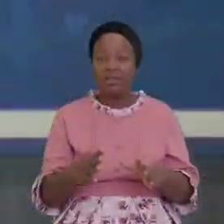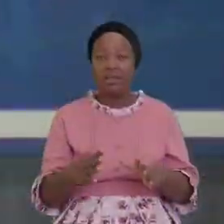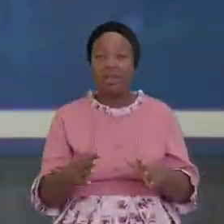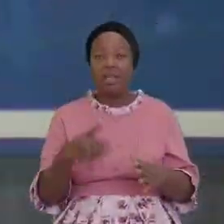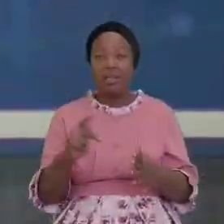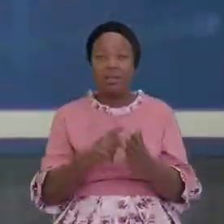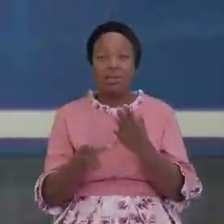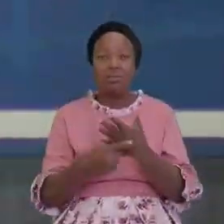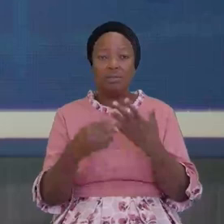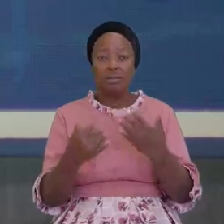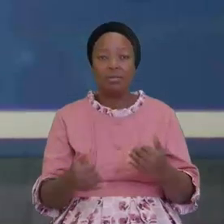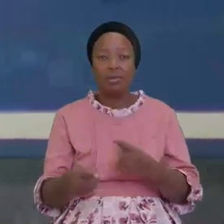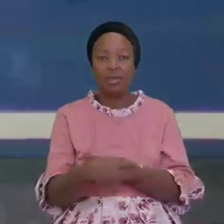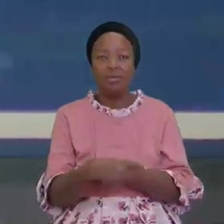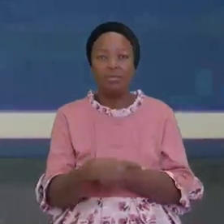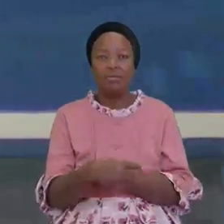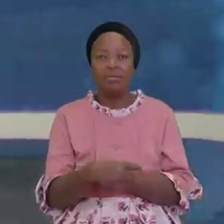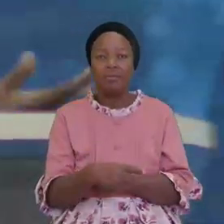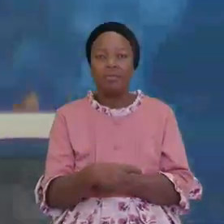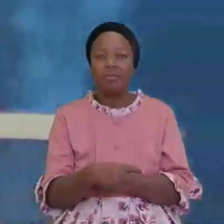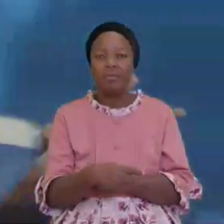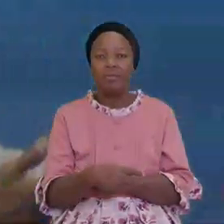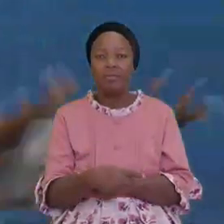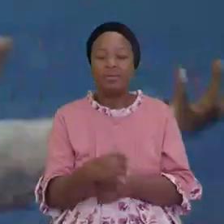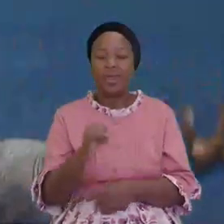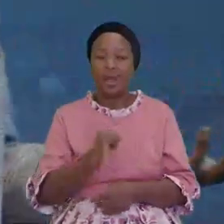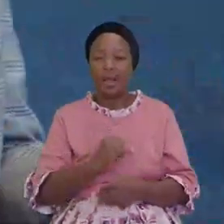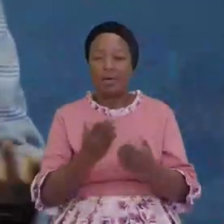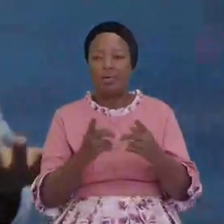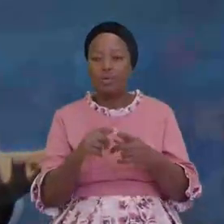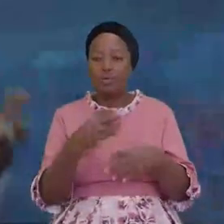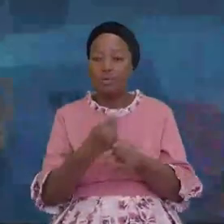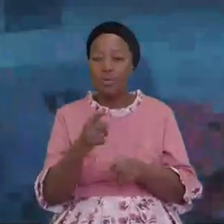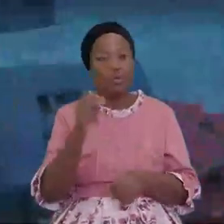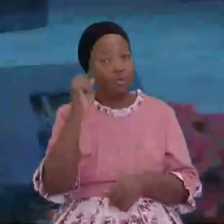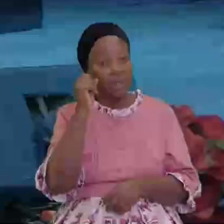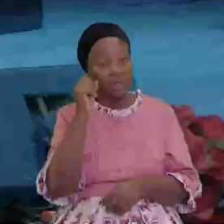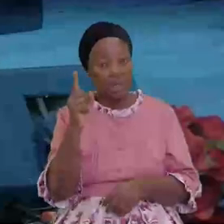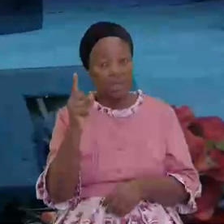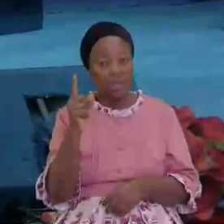Comme nous concluons la croisade aujourd'hui,